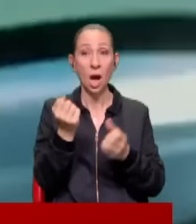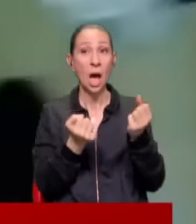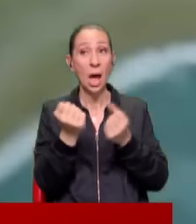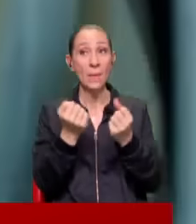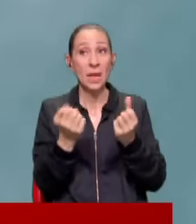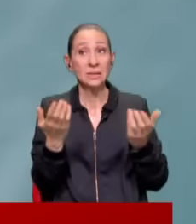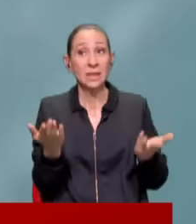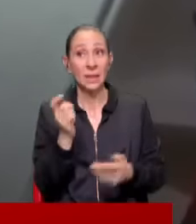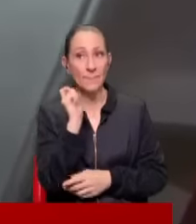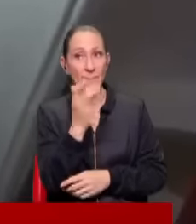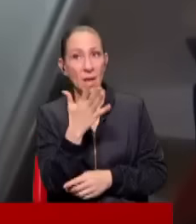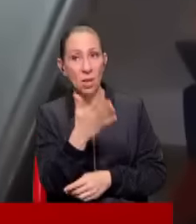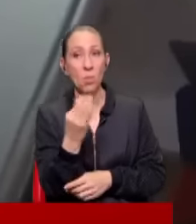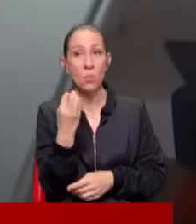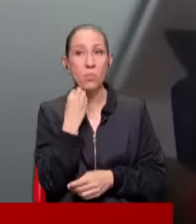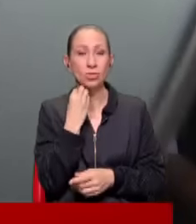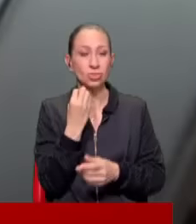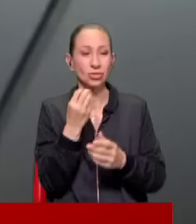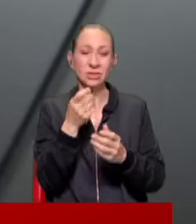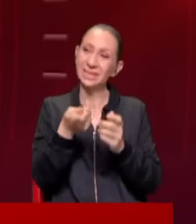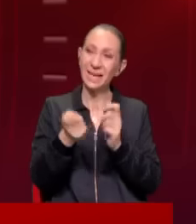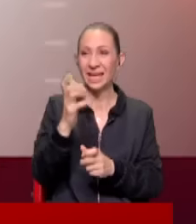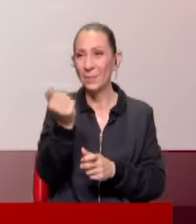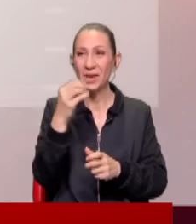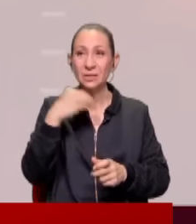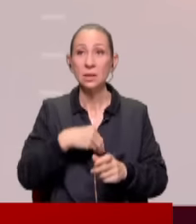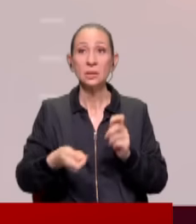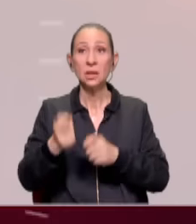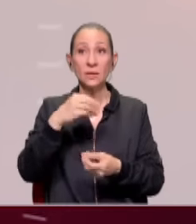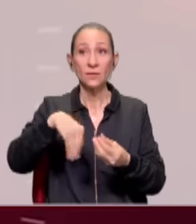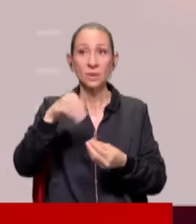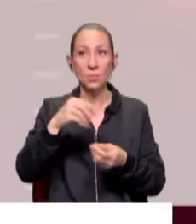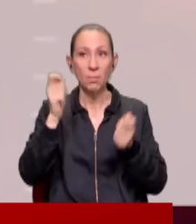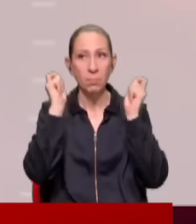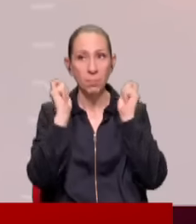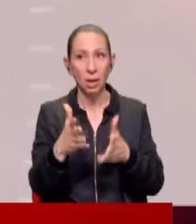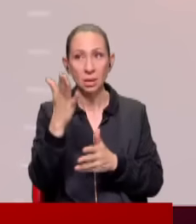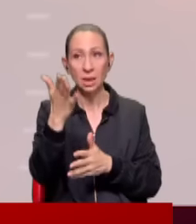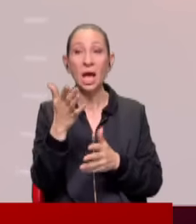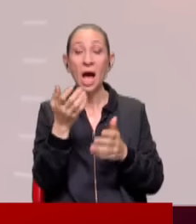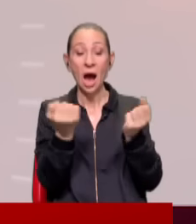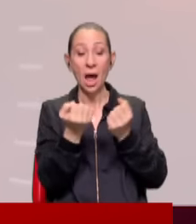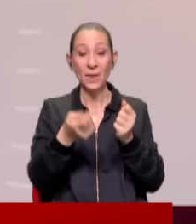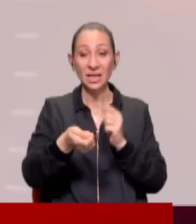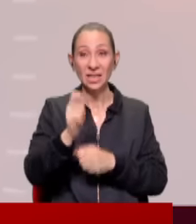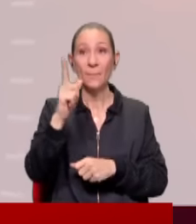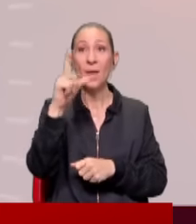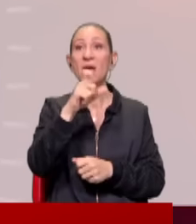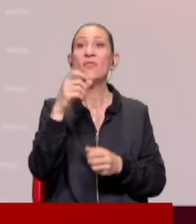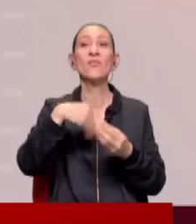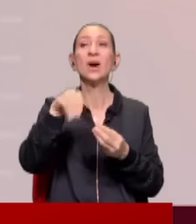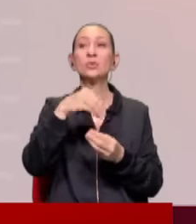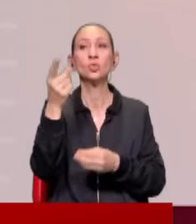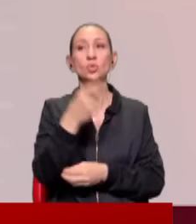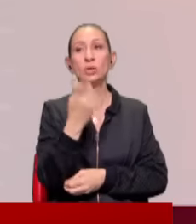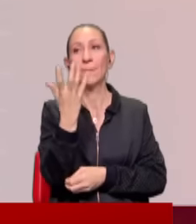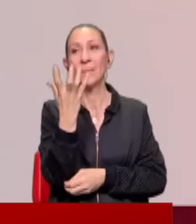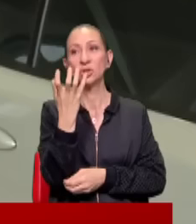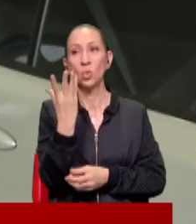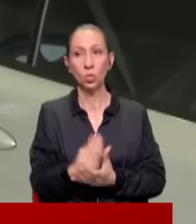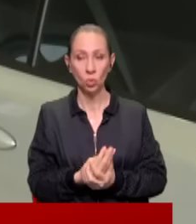Otomobiller zaten pahalı. Borçlanıp almak isteyenler için de kredi faizleri cep yakıyor. Taşıt kredisinde aylık faiz